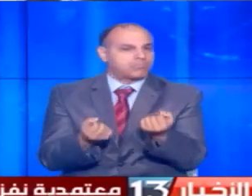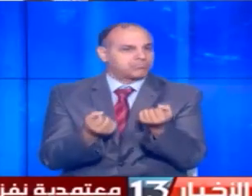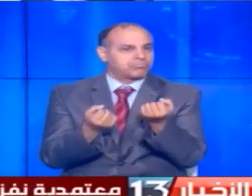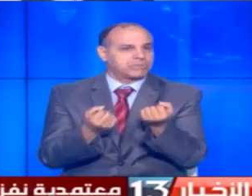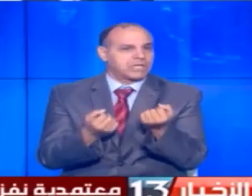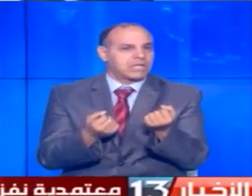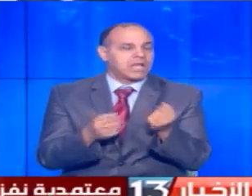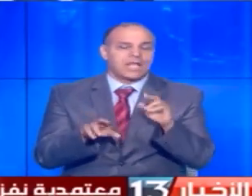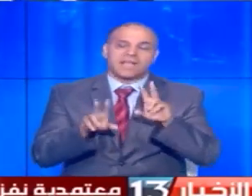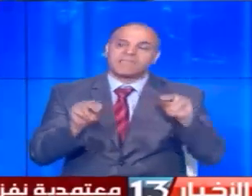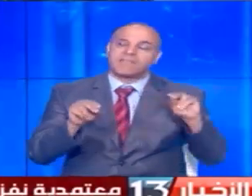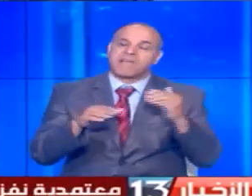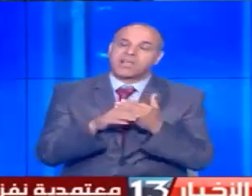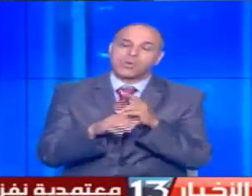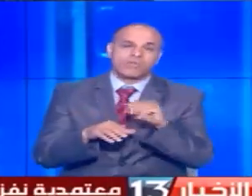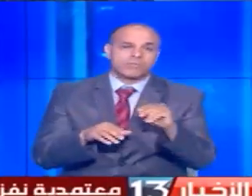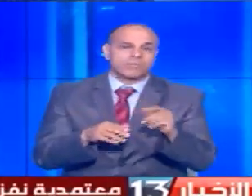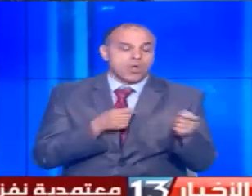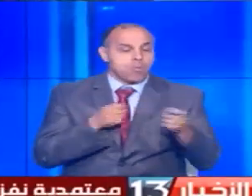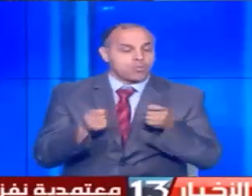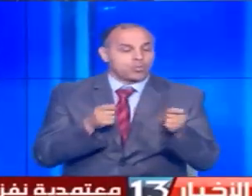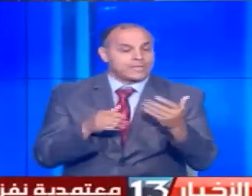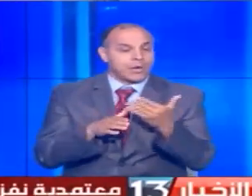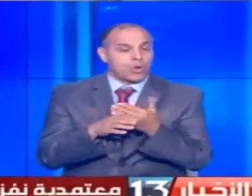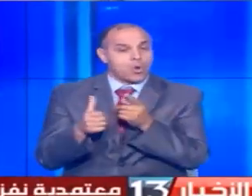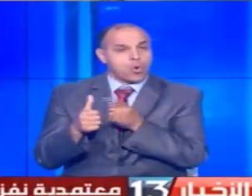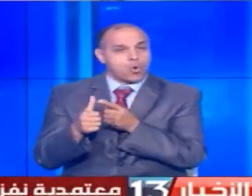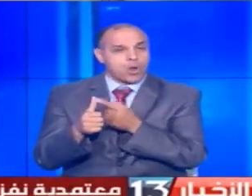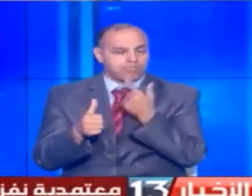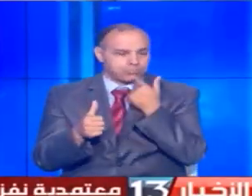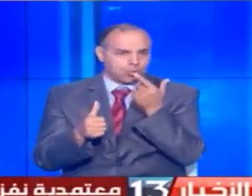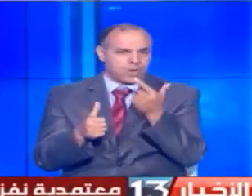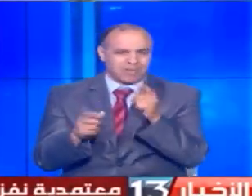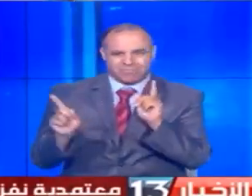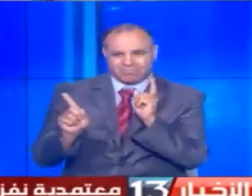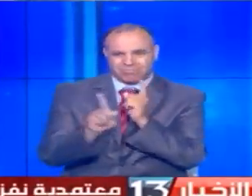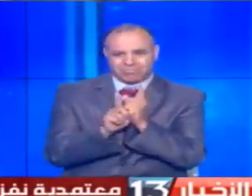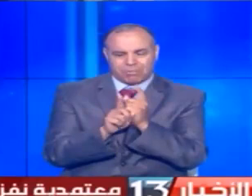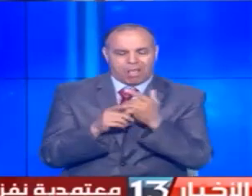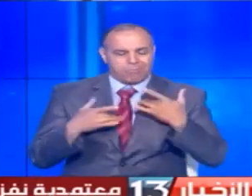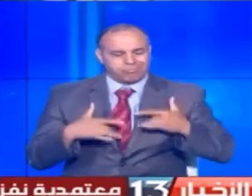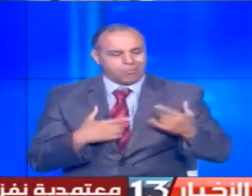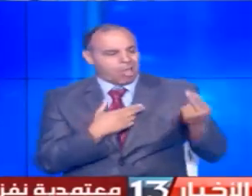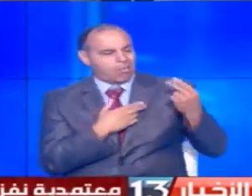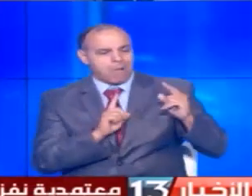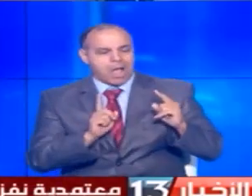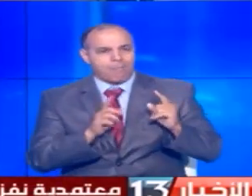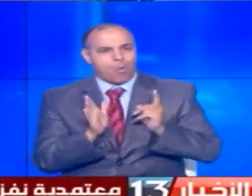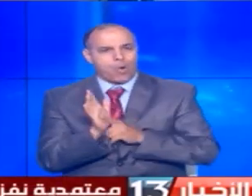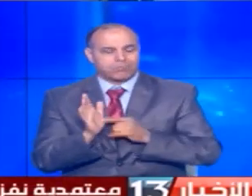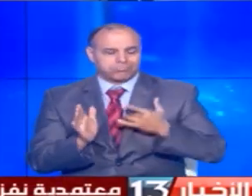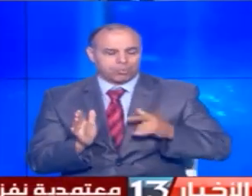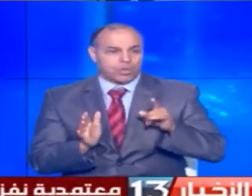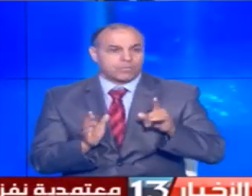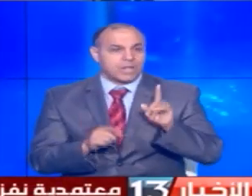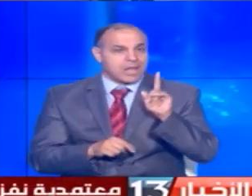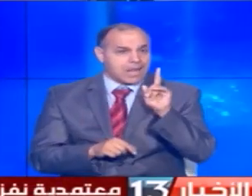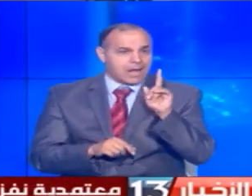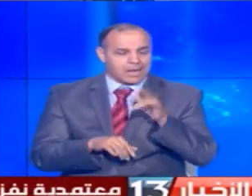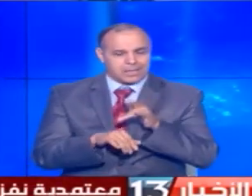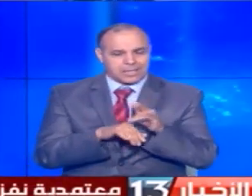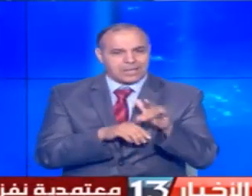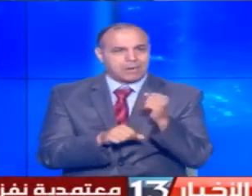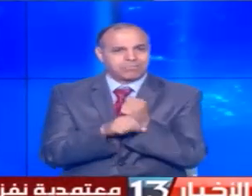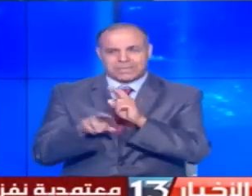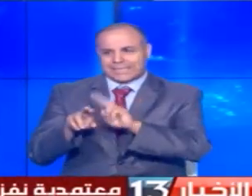وكيف المدارس الأخرى الكل. مدير المدرسة الابتدائية غارستايا رفض من جانبه الاتهام بالتقصير في أداء واجبه، لكن تأخر